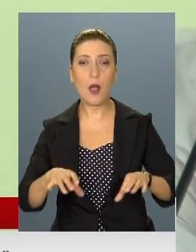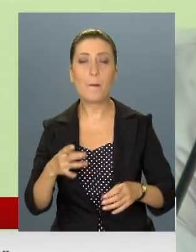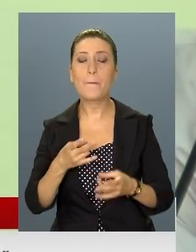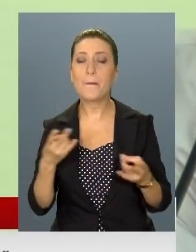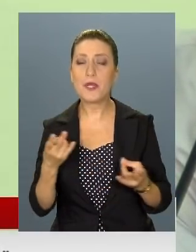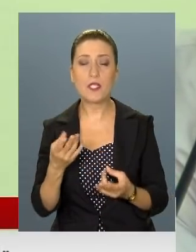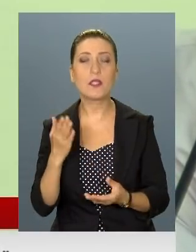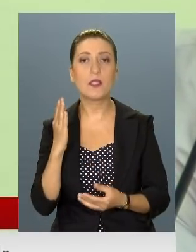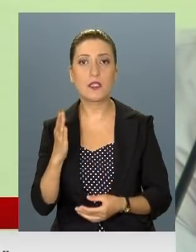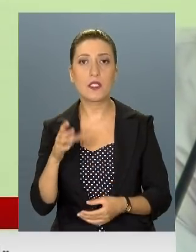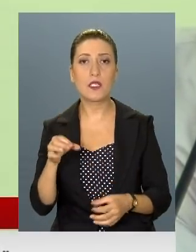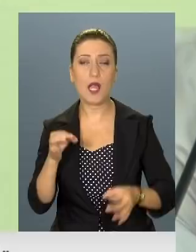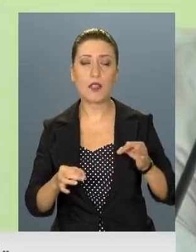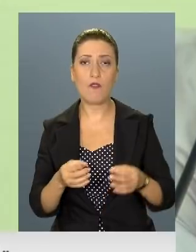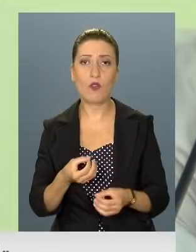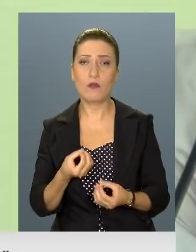դատավոր, այսքան։